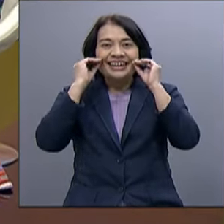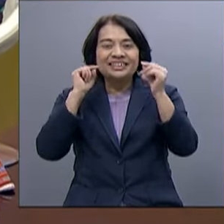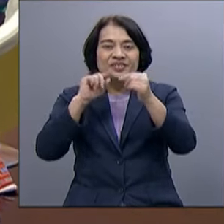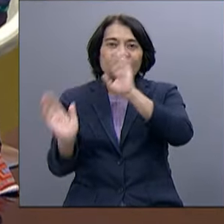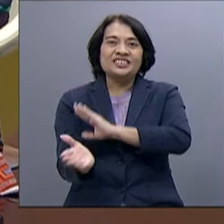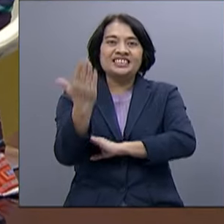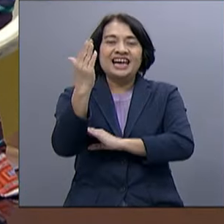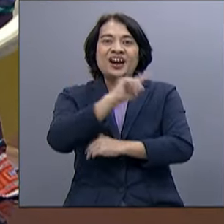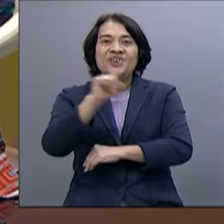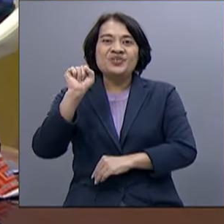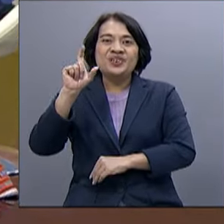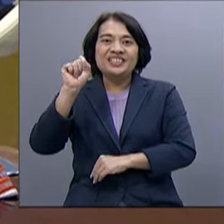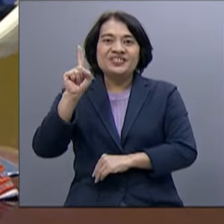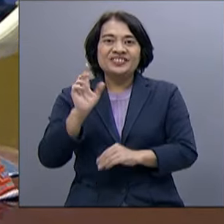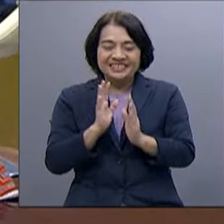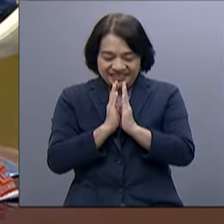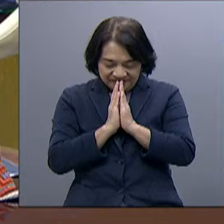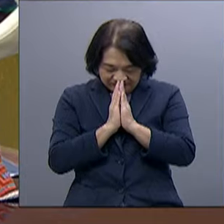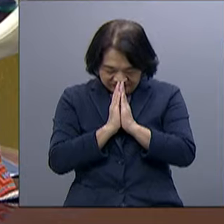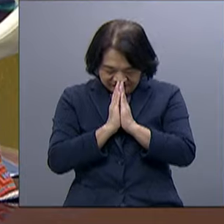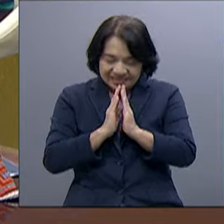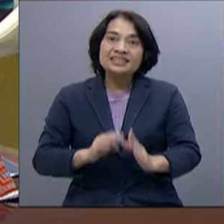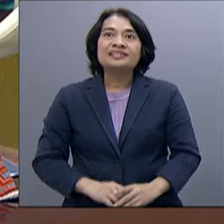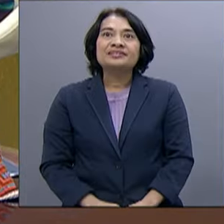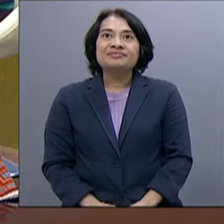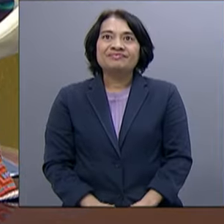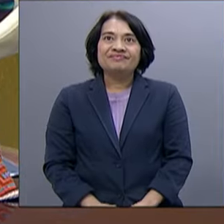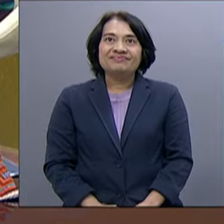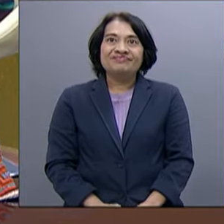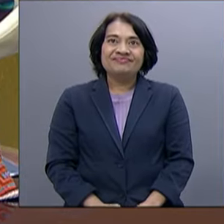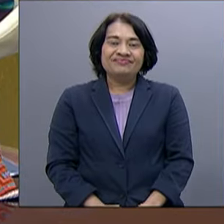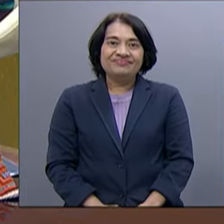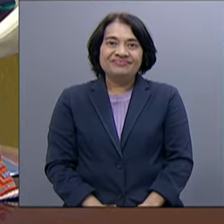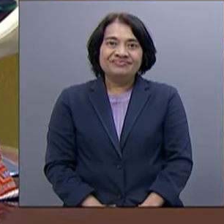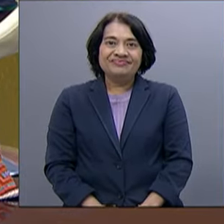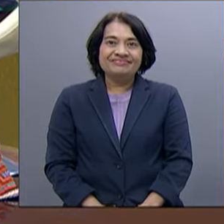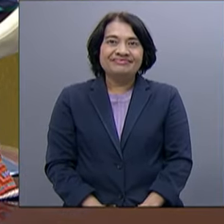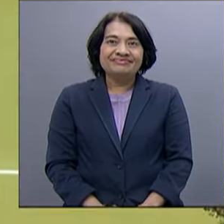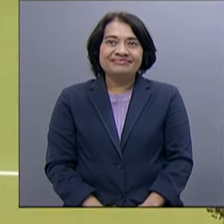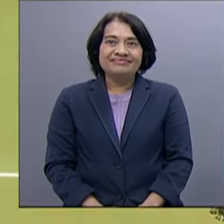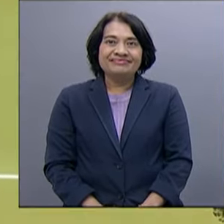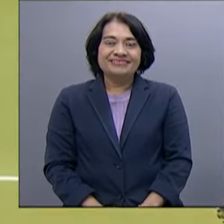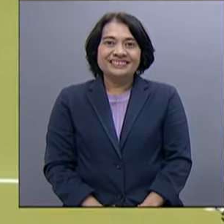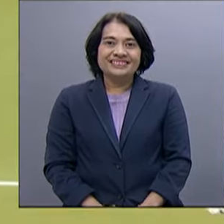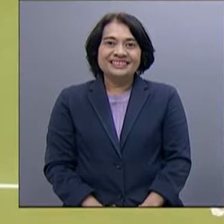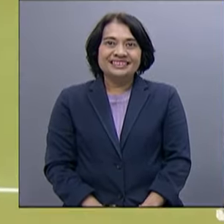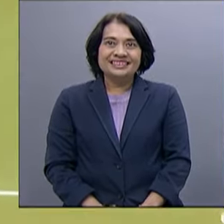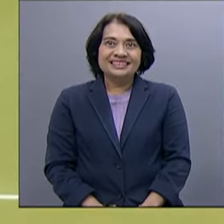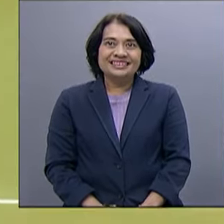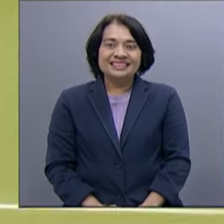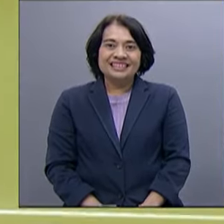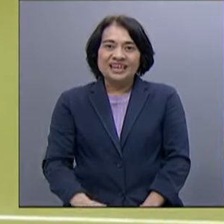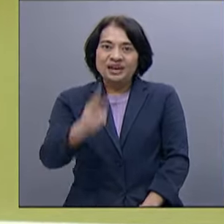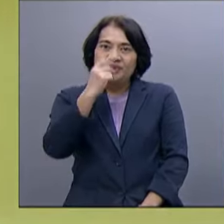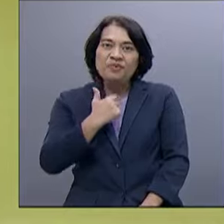ครับคุณชมพู่พัชชาสวัสดีครับโอ้โห สวัสดีค่ะนี่ สวัสดีค่ะพี่ชมพู่ สวัสดีค่ะน้องยุ้ย นี่พี่ต้อมถึงขั้น สวัสดีค่ะ มีโอ้โห